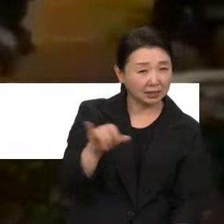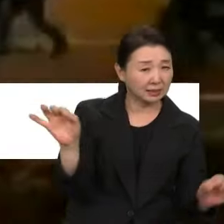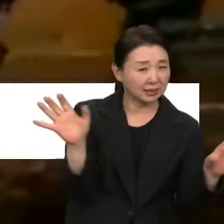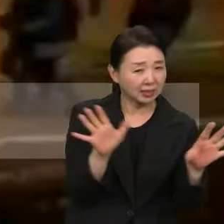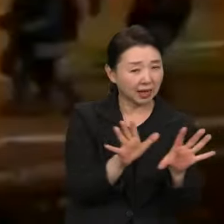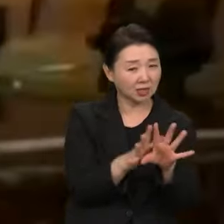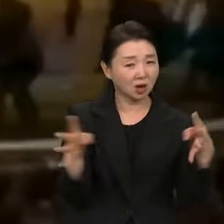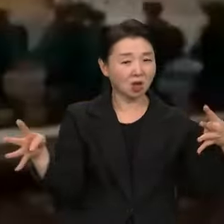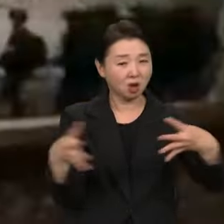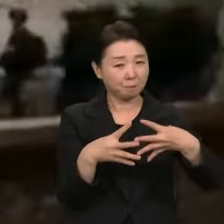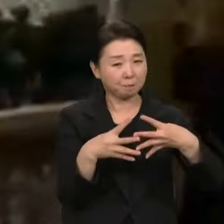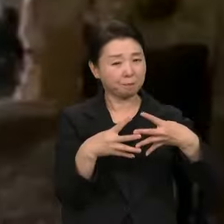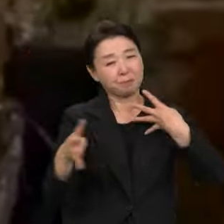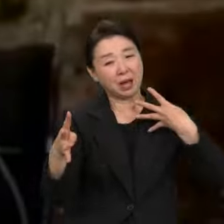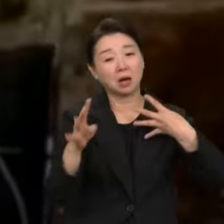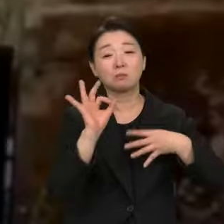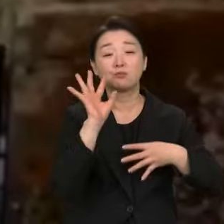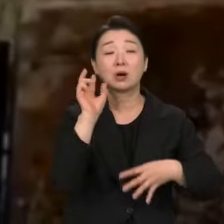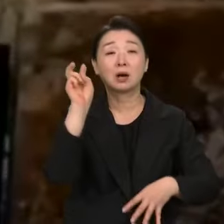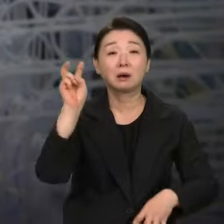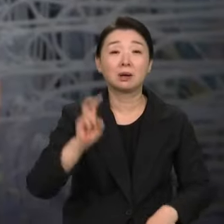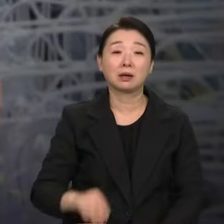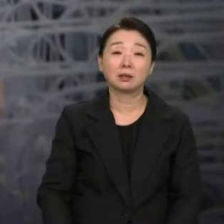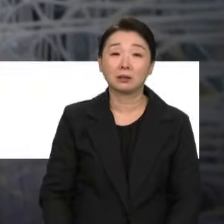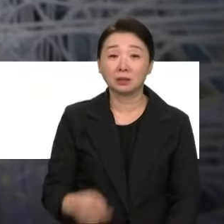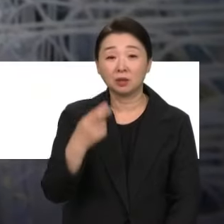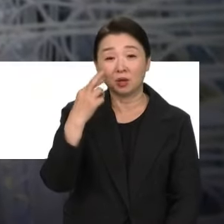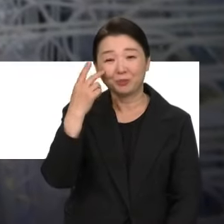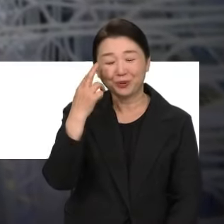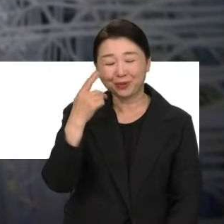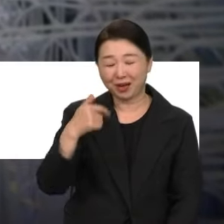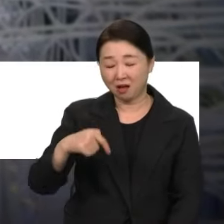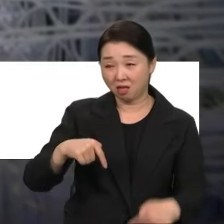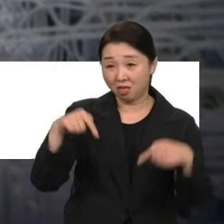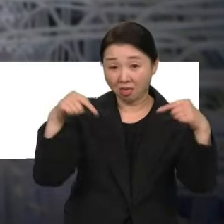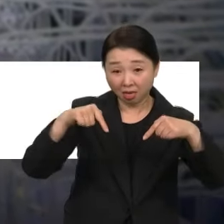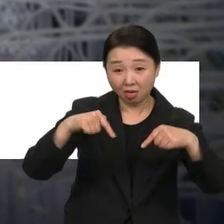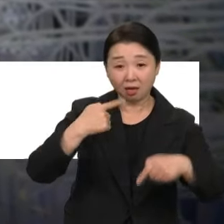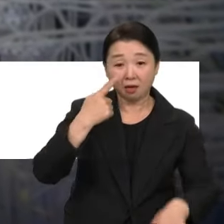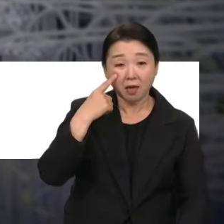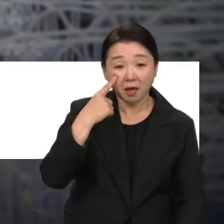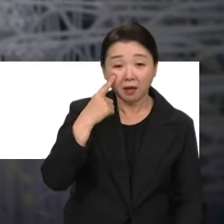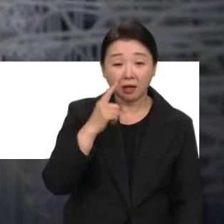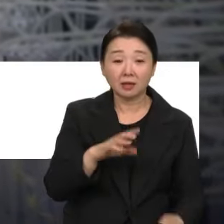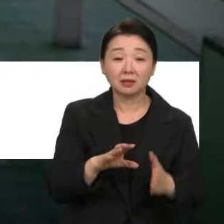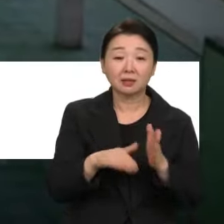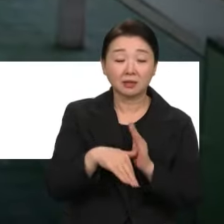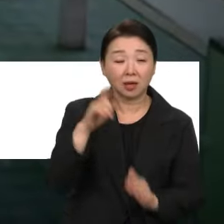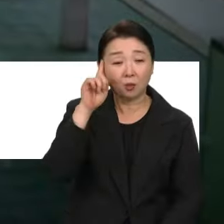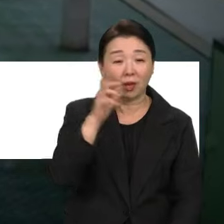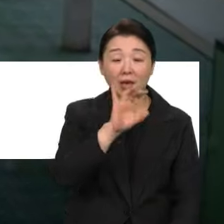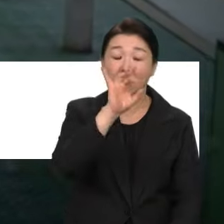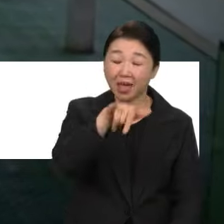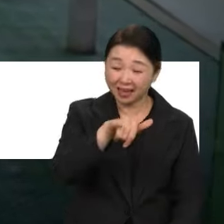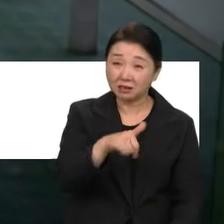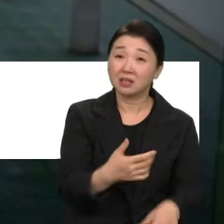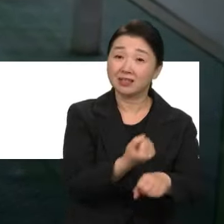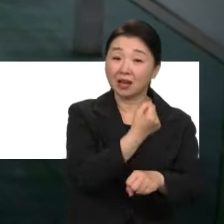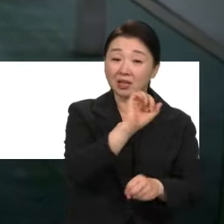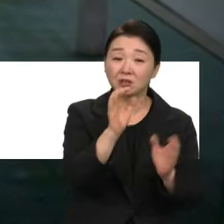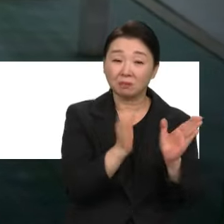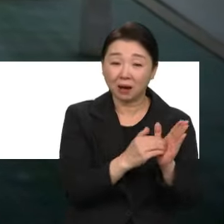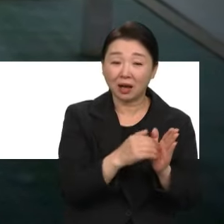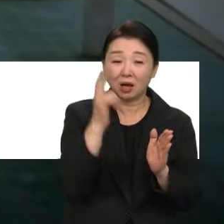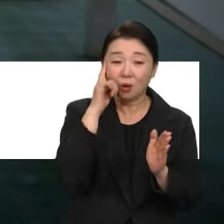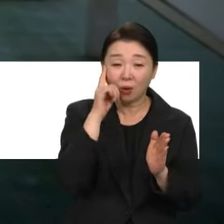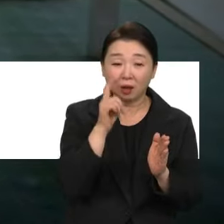어려울 것이란 전망이 나옵니다. 미국과 담판을 한다면 사실상 디팩터 핵보유국으로 인정받고 핵군축 협상으로